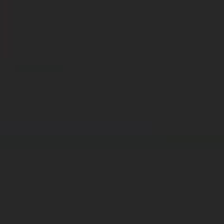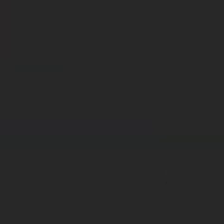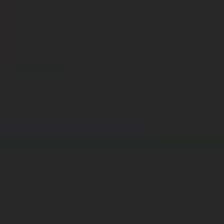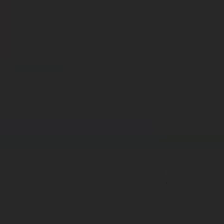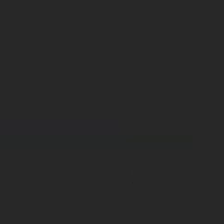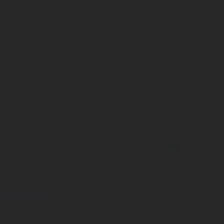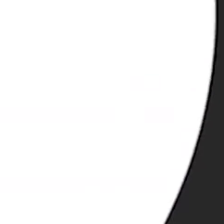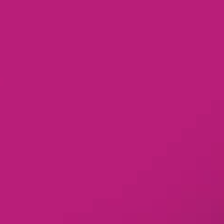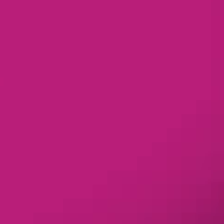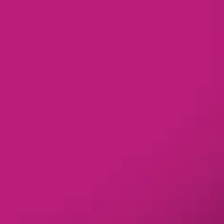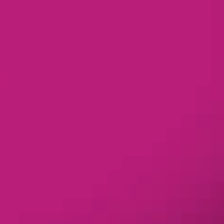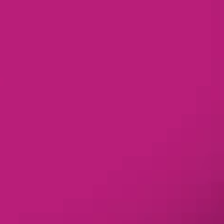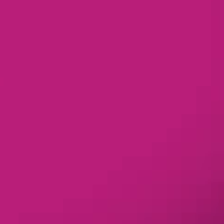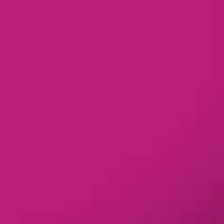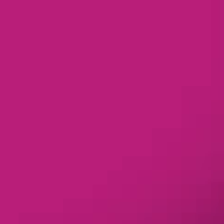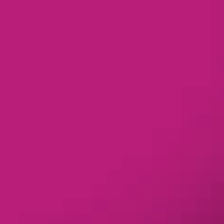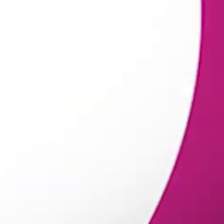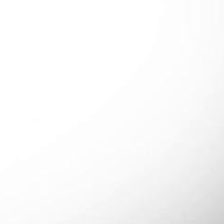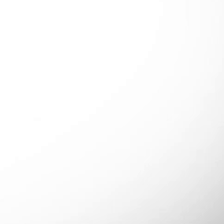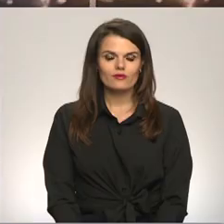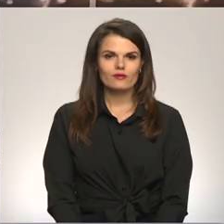Re, viss ēters ir te!